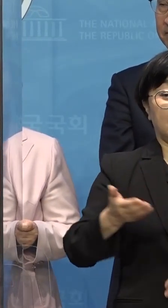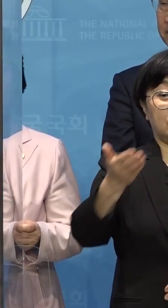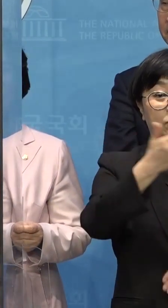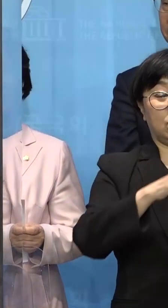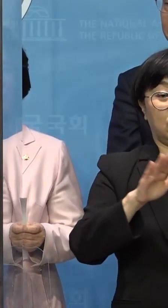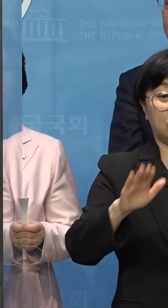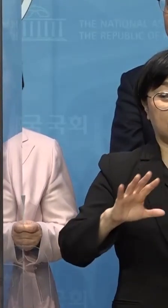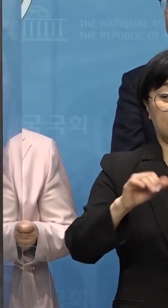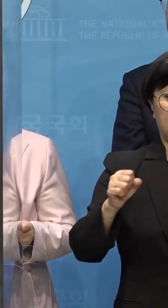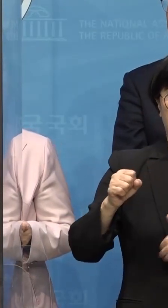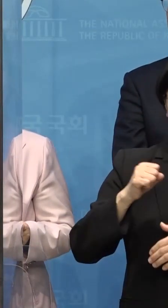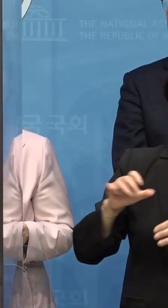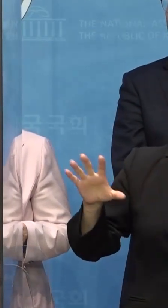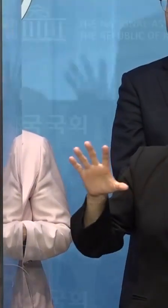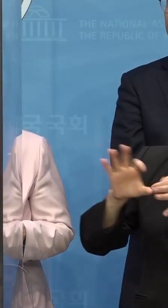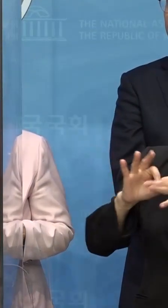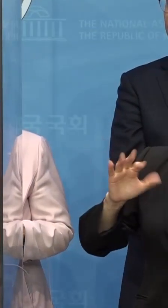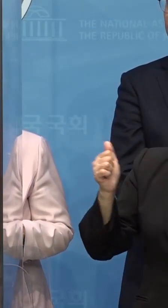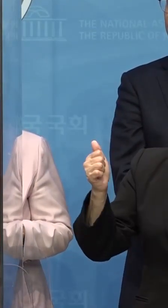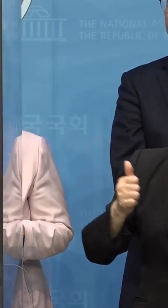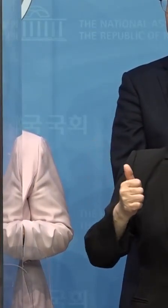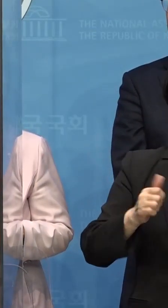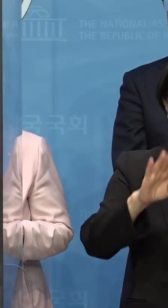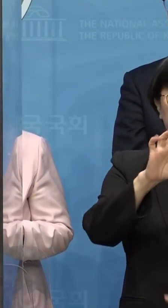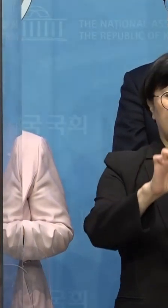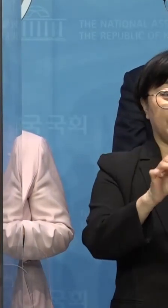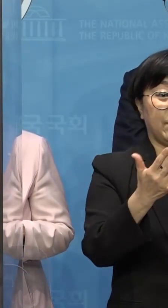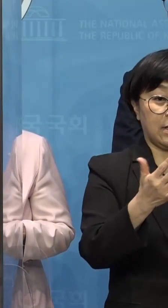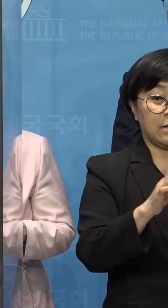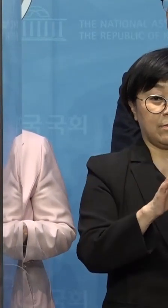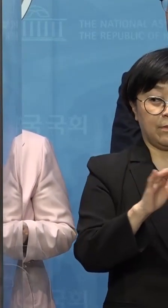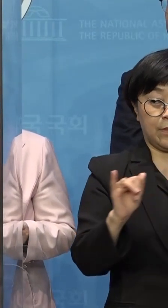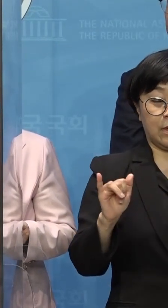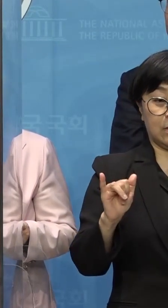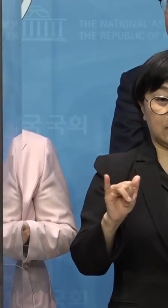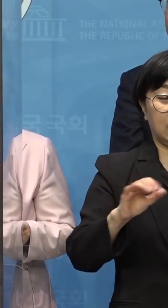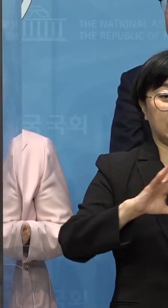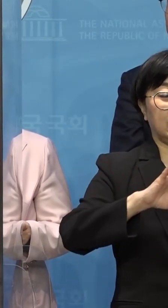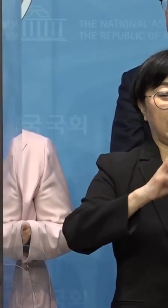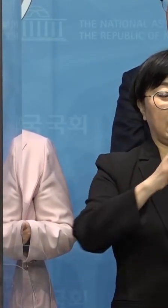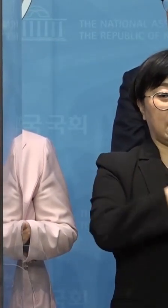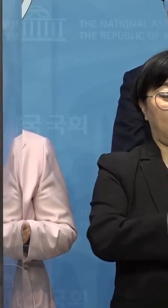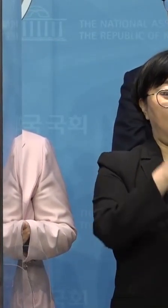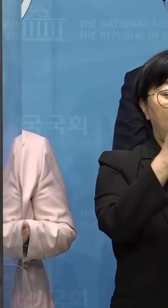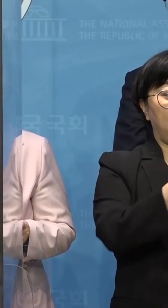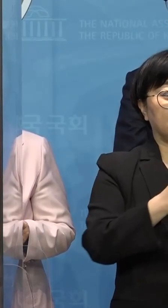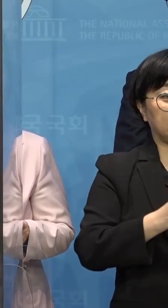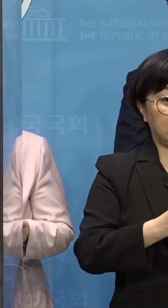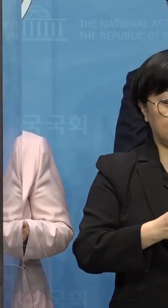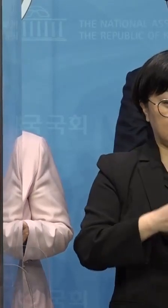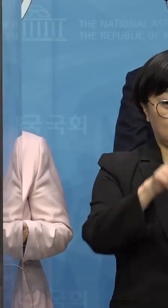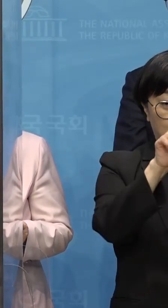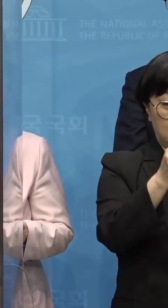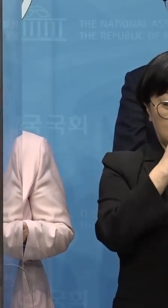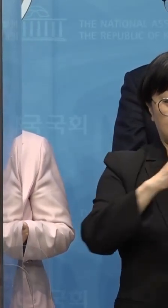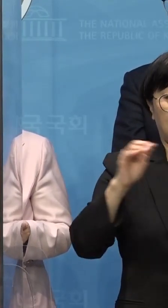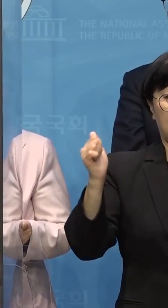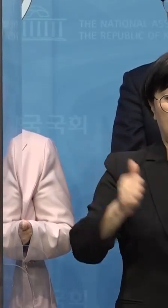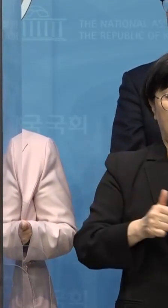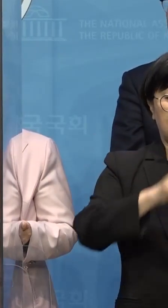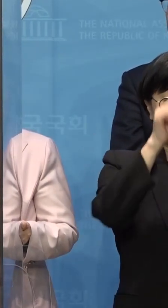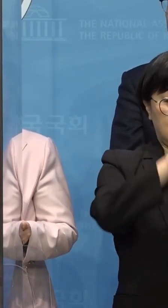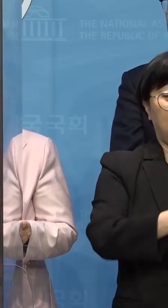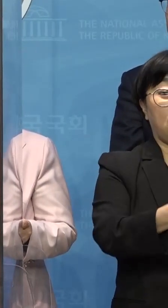오늘 국민의힘 소속 국회의원 48명은 헌법 제44조에 명시된 국회의원